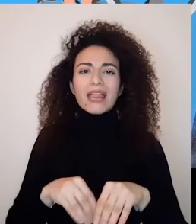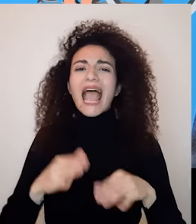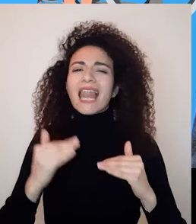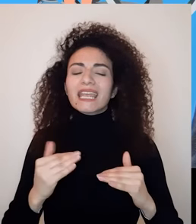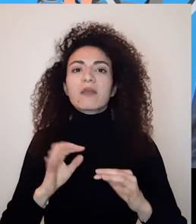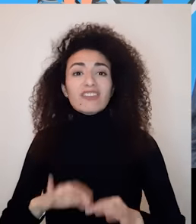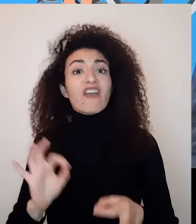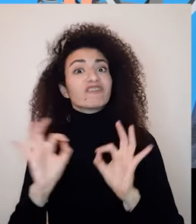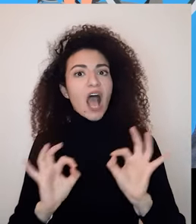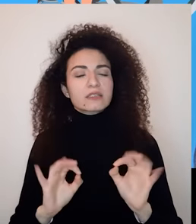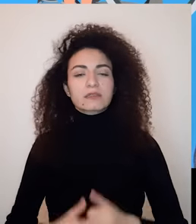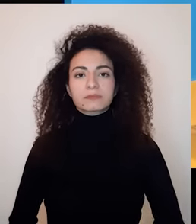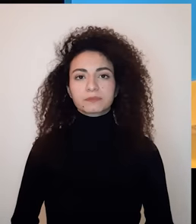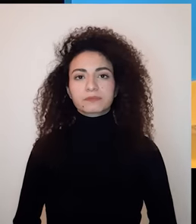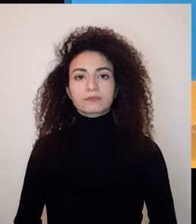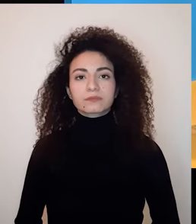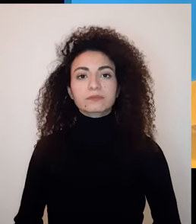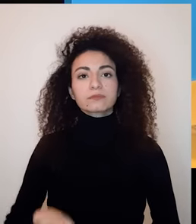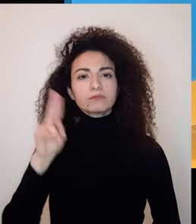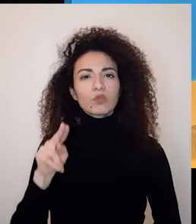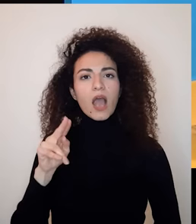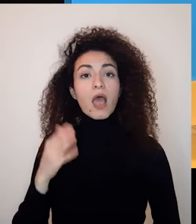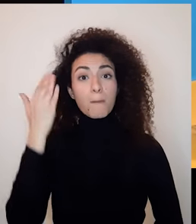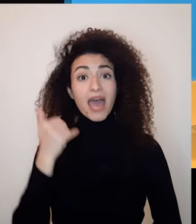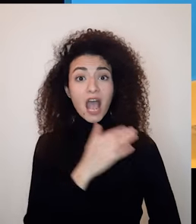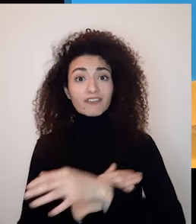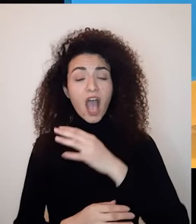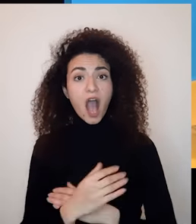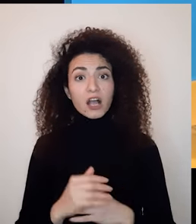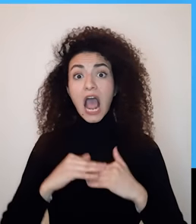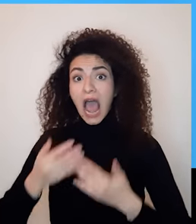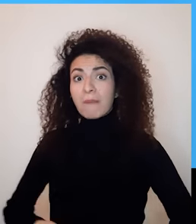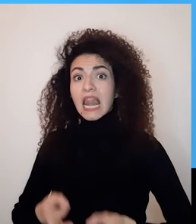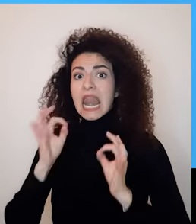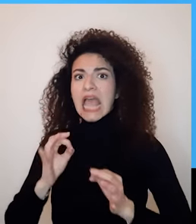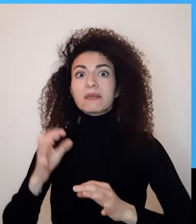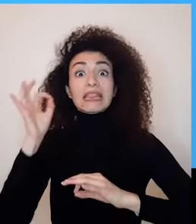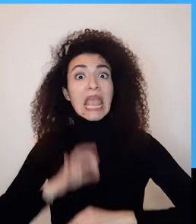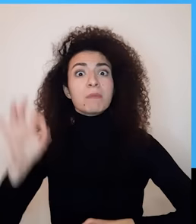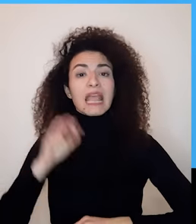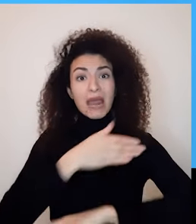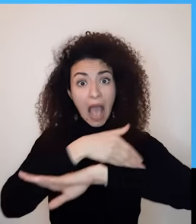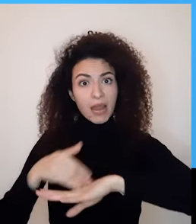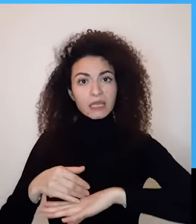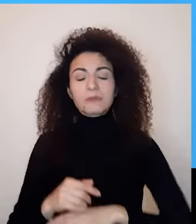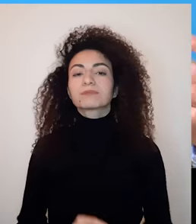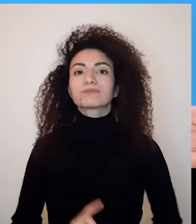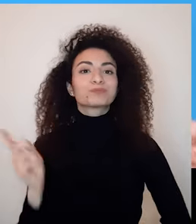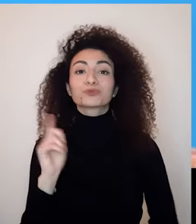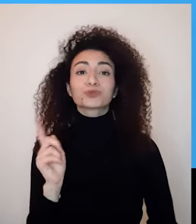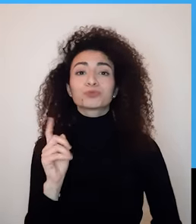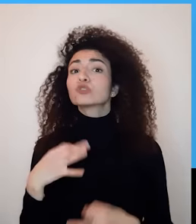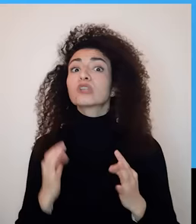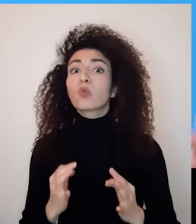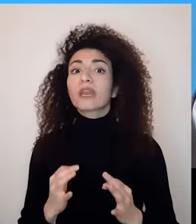تجرى للوالدين قبل الإنجاب. هل على المرأة اللي عندها إعاقة اللي هي حامل أنه دايماً تلجأ للولادة القيصرية؟